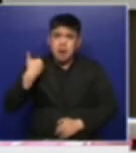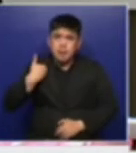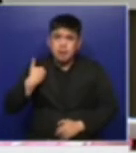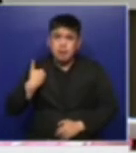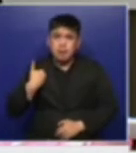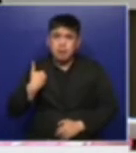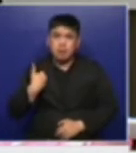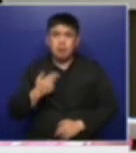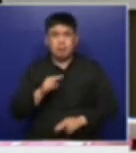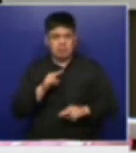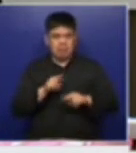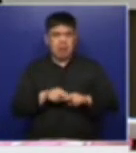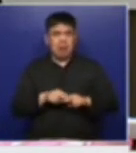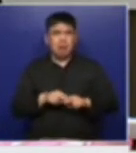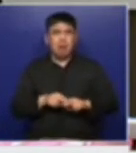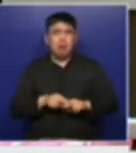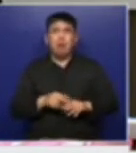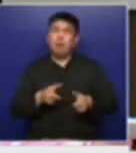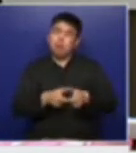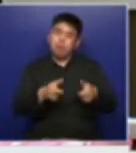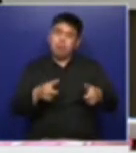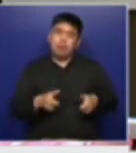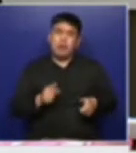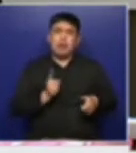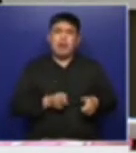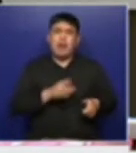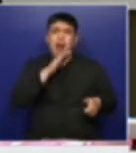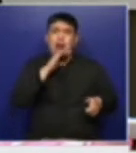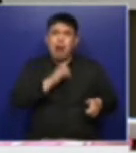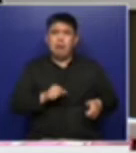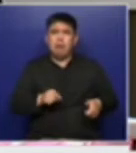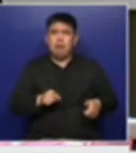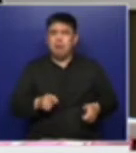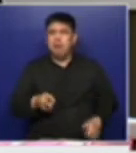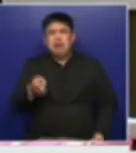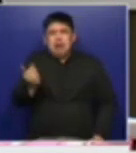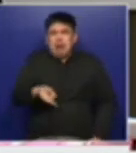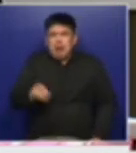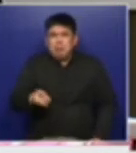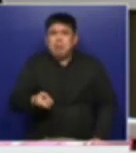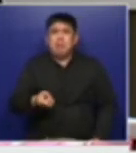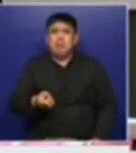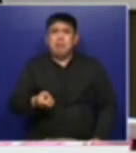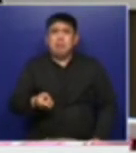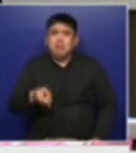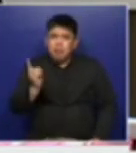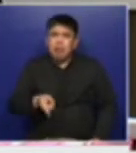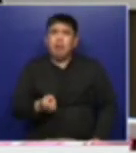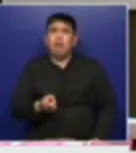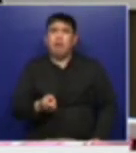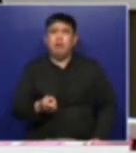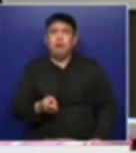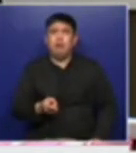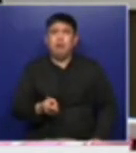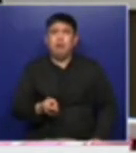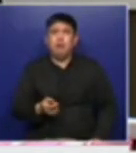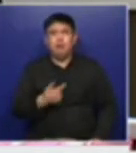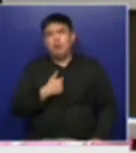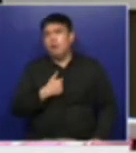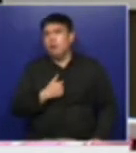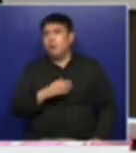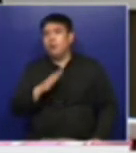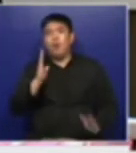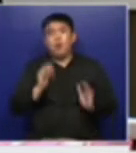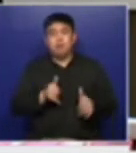ชุมกันอยู่ปฏิรูปปฏิรูปแล้วรายงานเข้ามาสภาไม่มีแผนอะไรคืบหน้าเลยไม่ได้ปฏิรูปทุกคนลุกขึ้นม